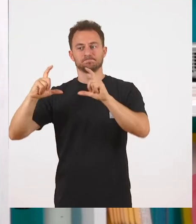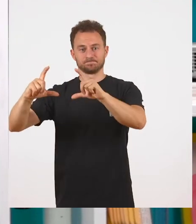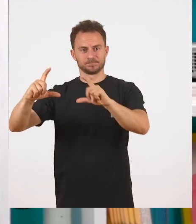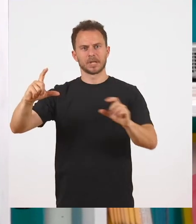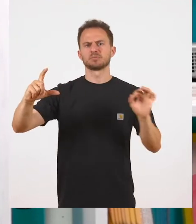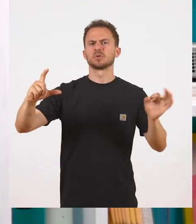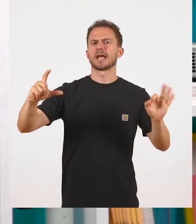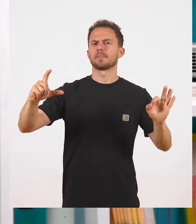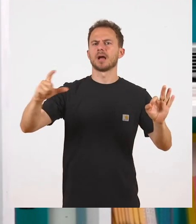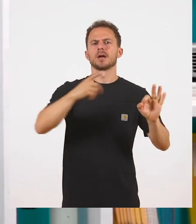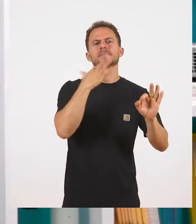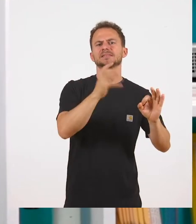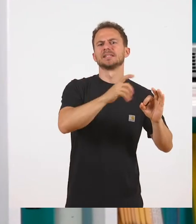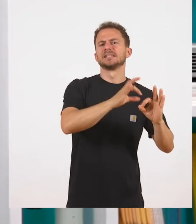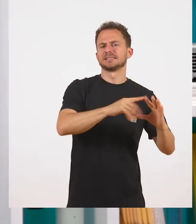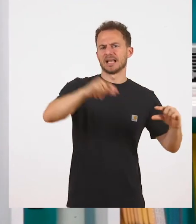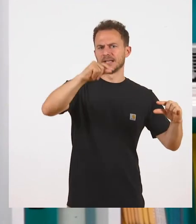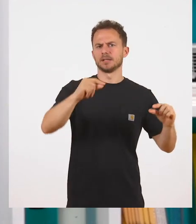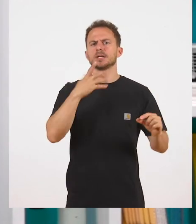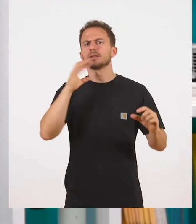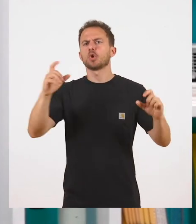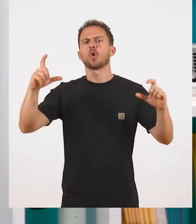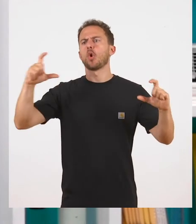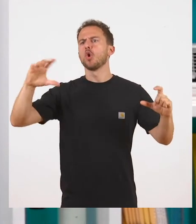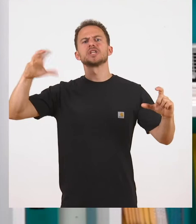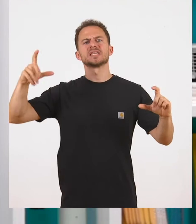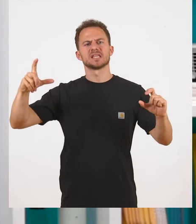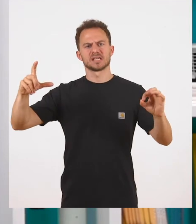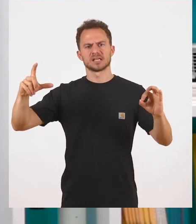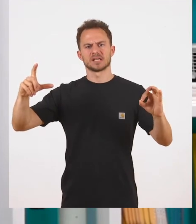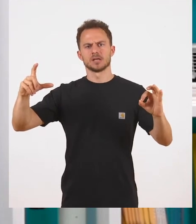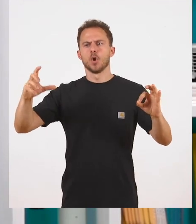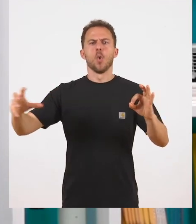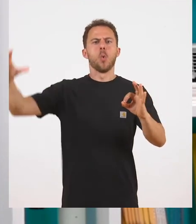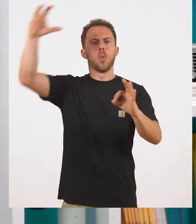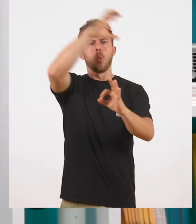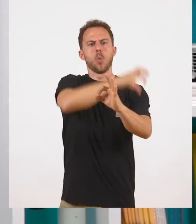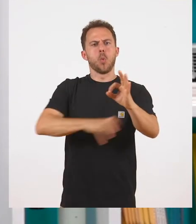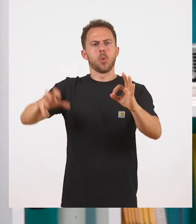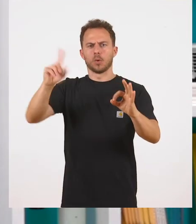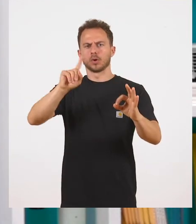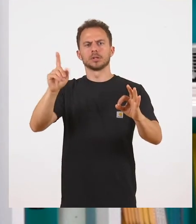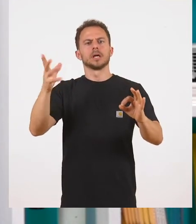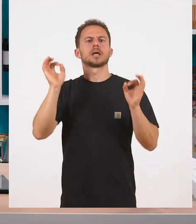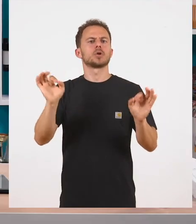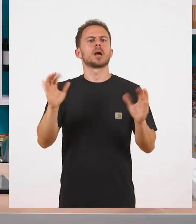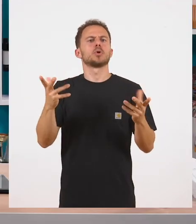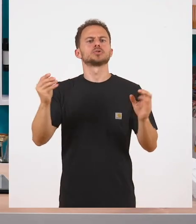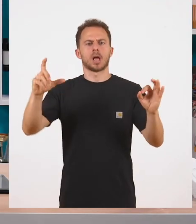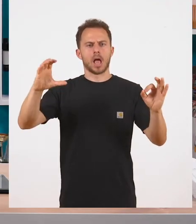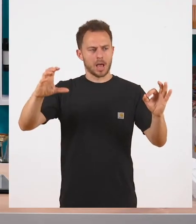σελήνη. Γιατί δεν κινείται η γη γύρω από τη σελήνη, αλλά κινείται η σελήνη γύρω από τη